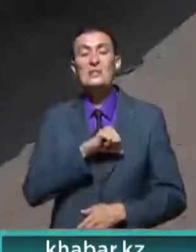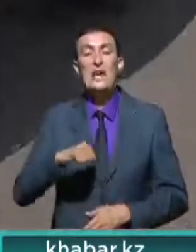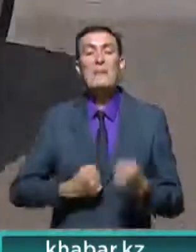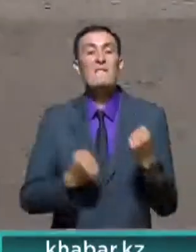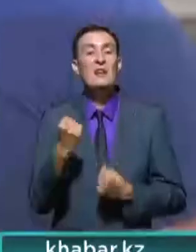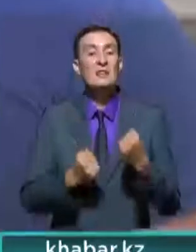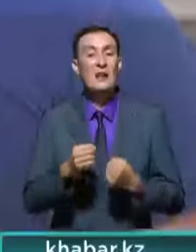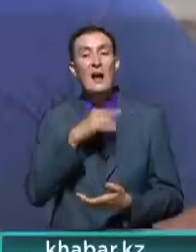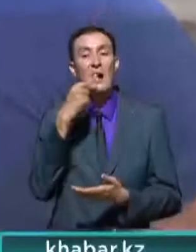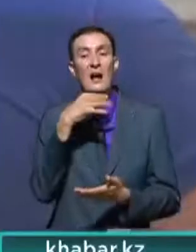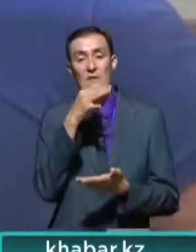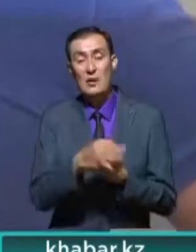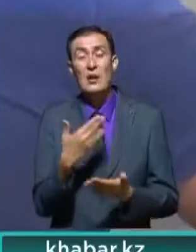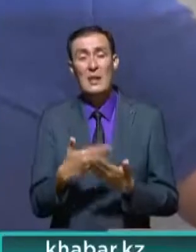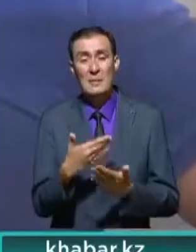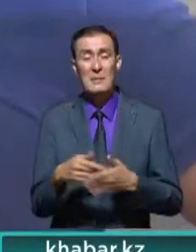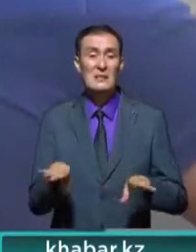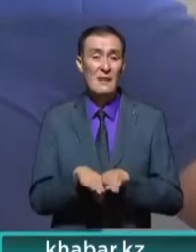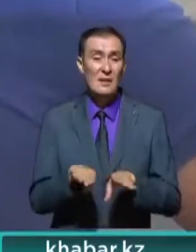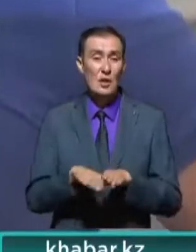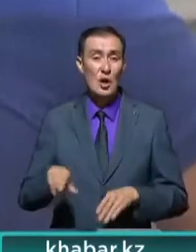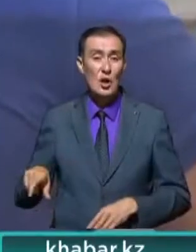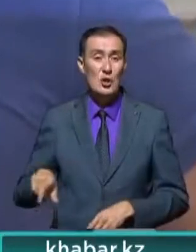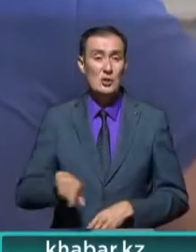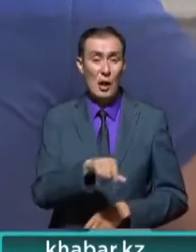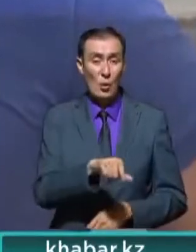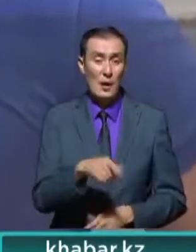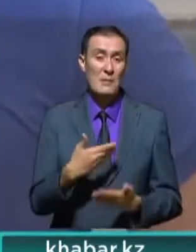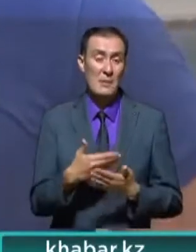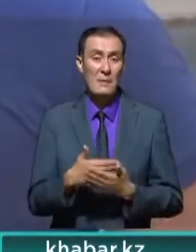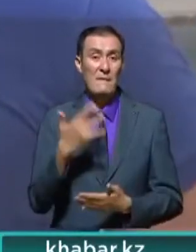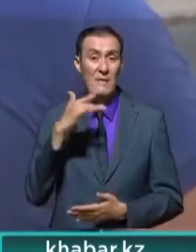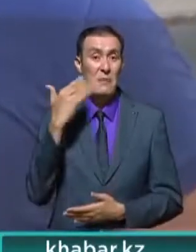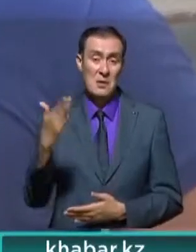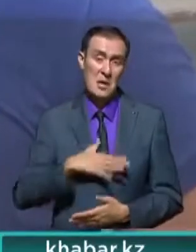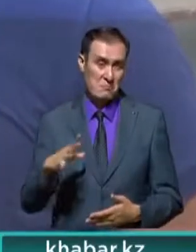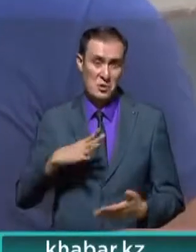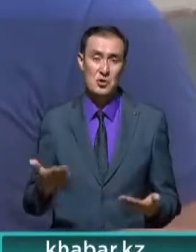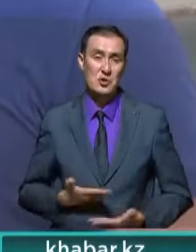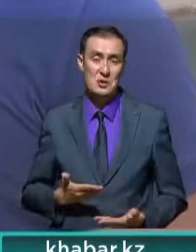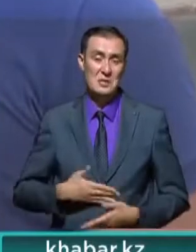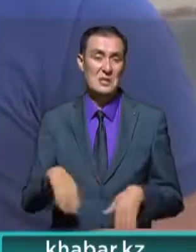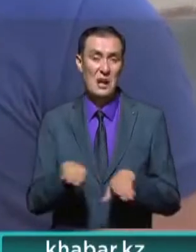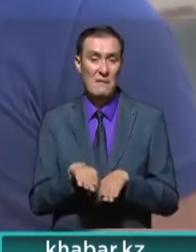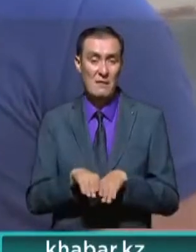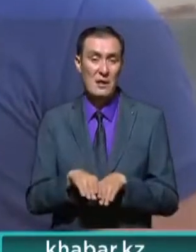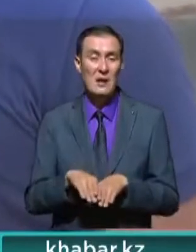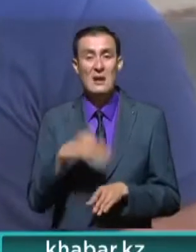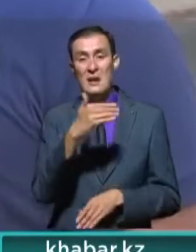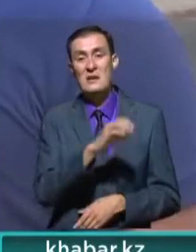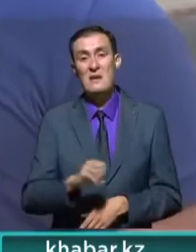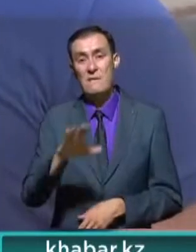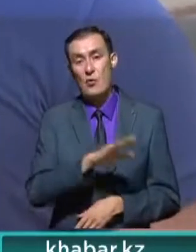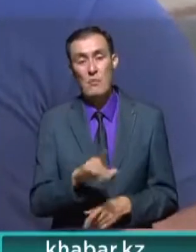автолюбители. Но если сравнивать, допустим, с дорогами, в Америке, я жил, учился в Америке, в Европе, в том